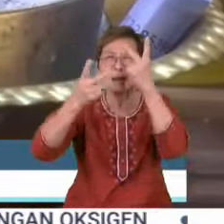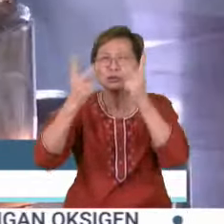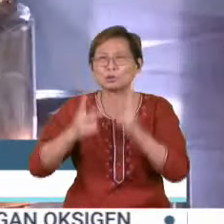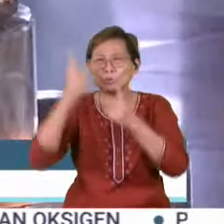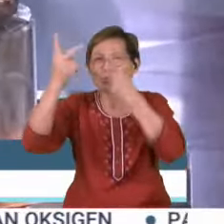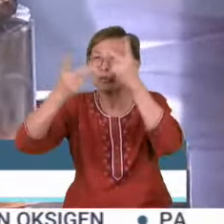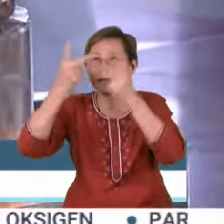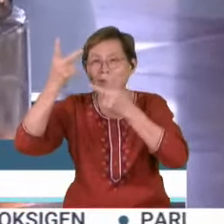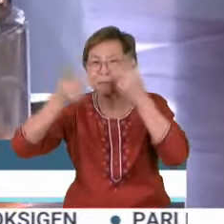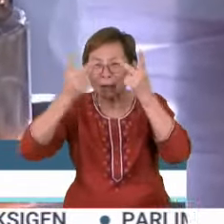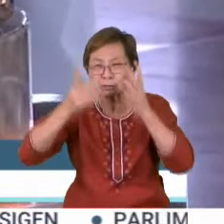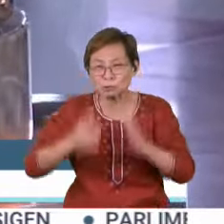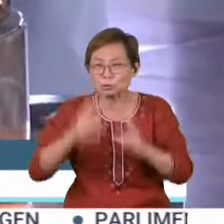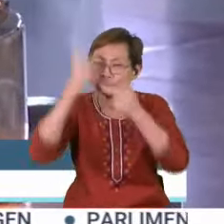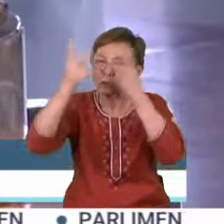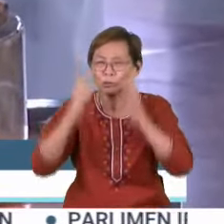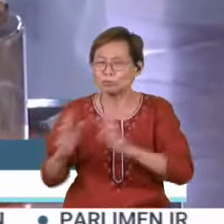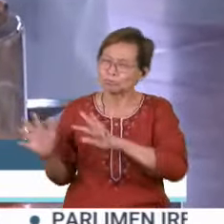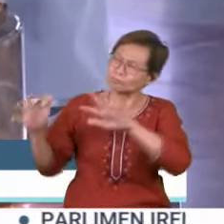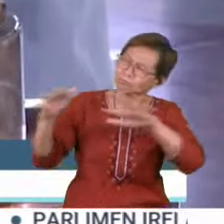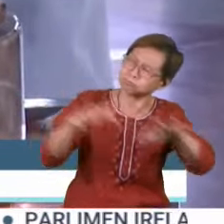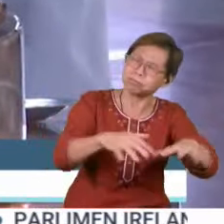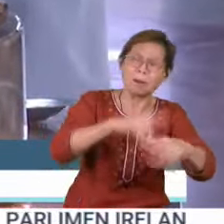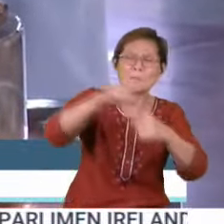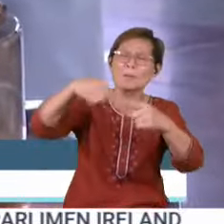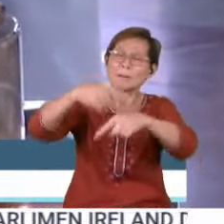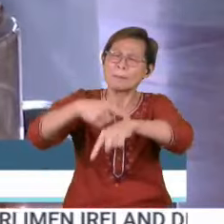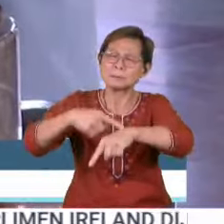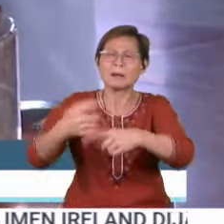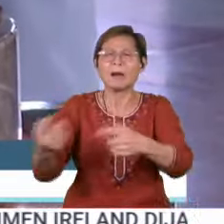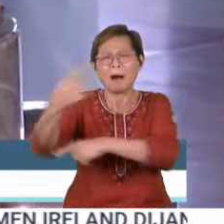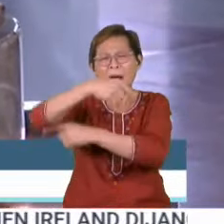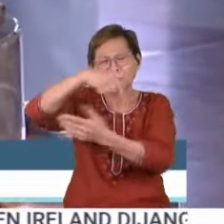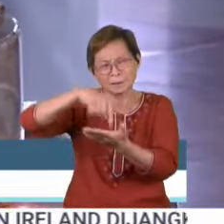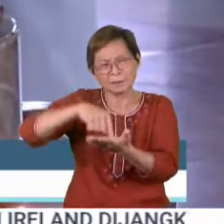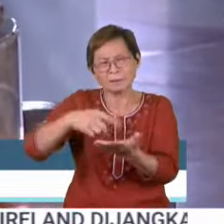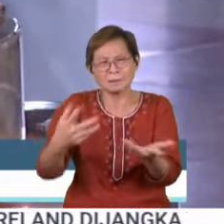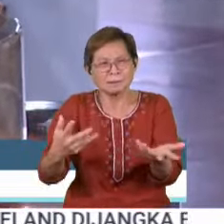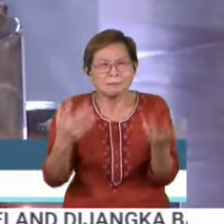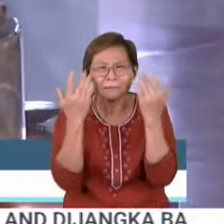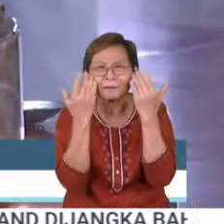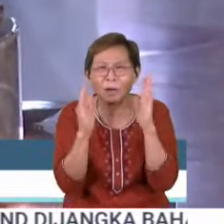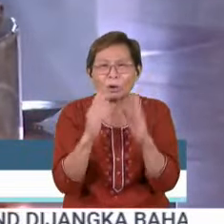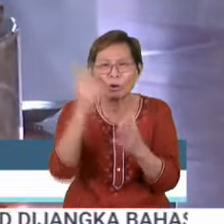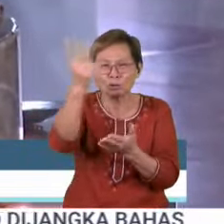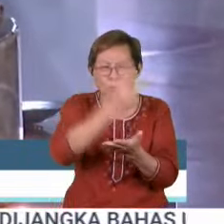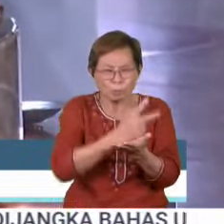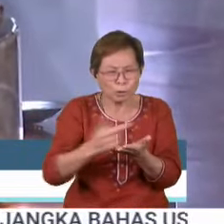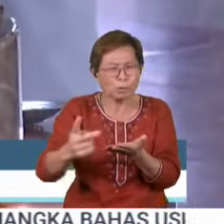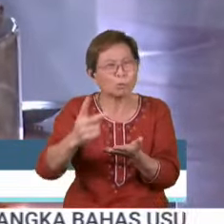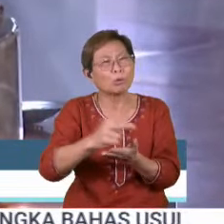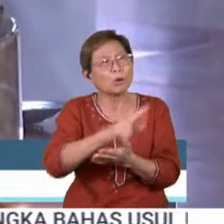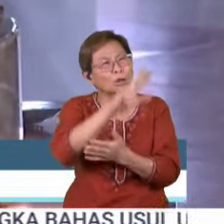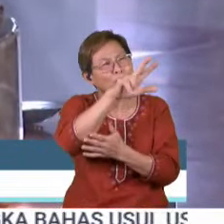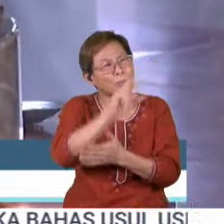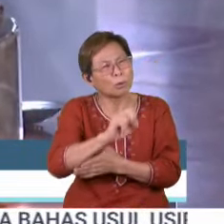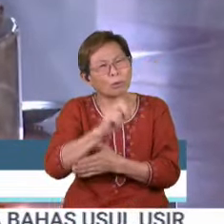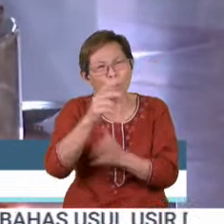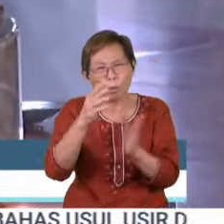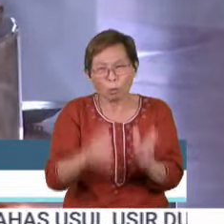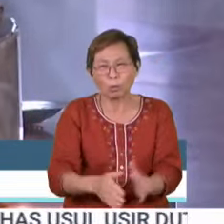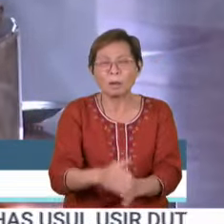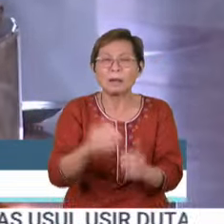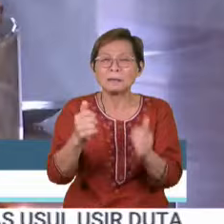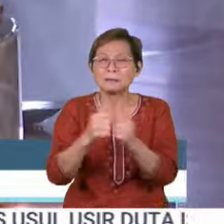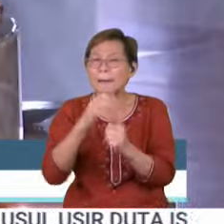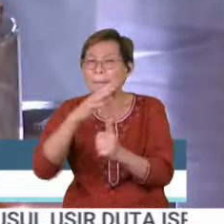datang bila-bila masa. Hari ini tak tahulah ke mana, tapi dua minggu dulu pun kita ada lebih kurang 30 orang dengan